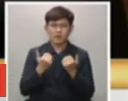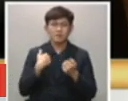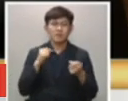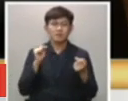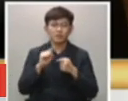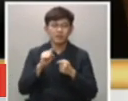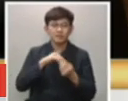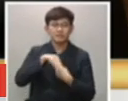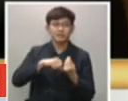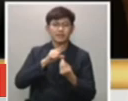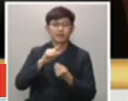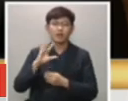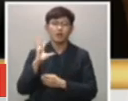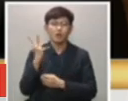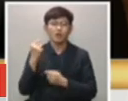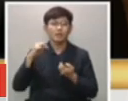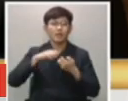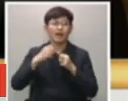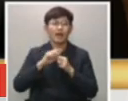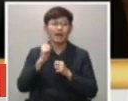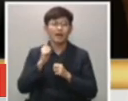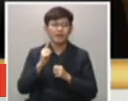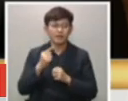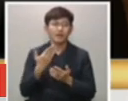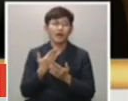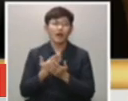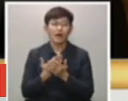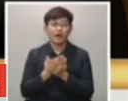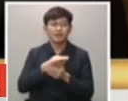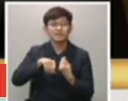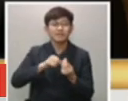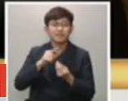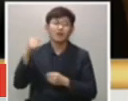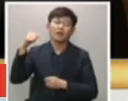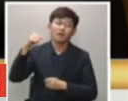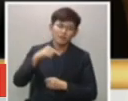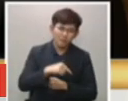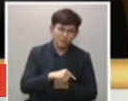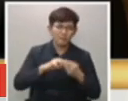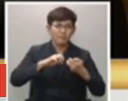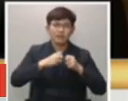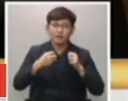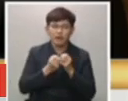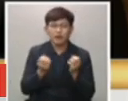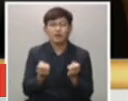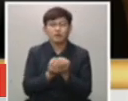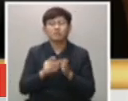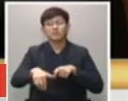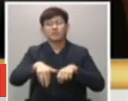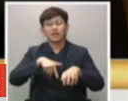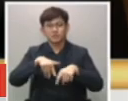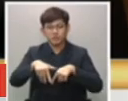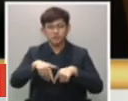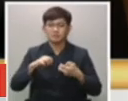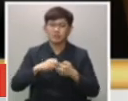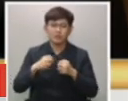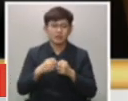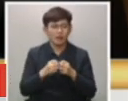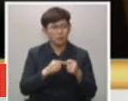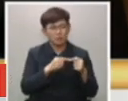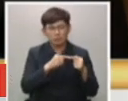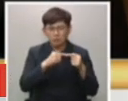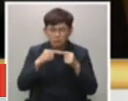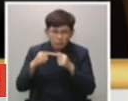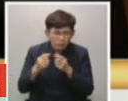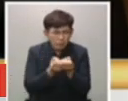เศรษฐกิจโลกในช่วงขาลงนะความเสี่ยงต่อผลกระทบต่อเศรษฐกิจและพี่น้องต่างๆนะเกิดเพิ่มอย่างต่อเนื่องปัญหา